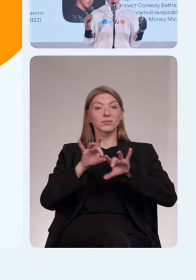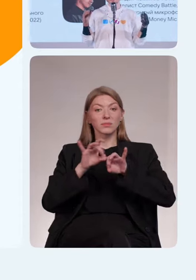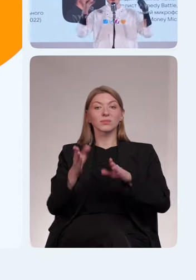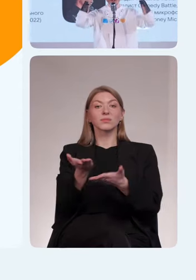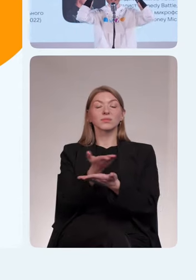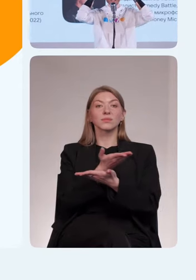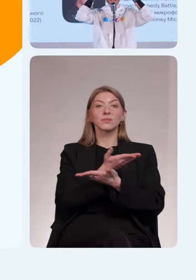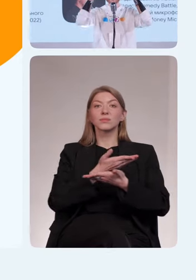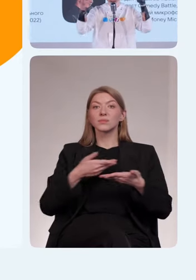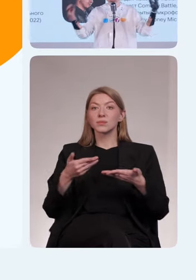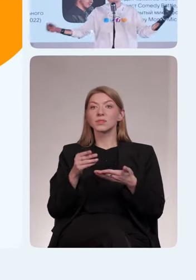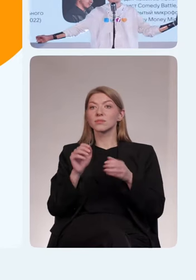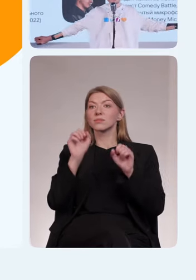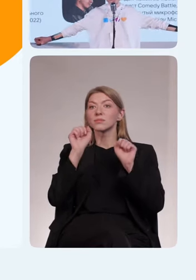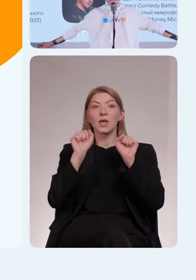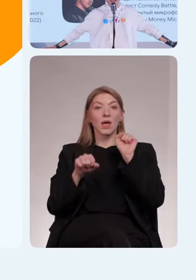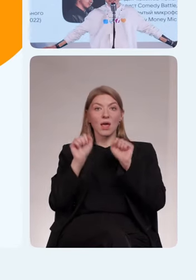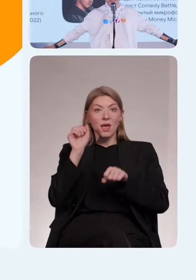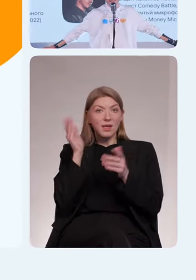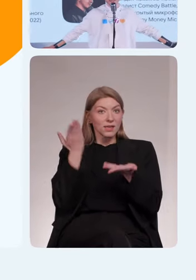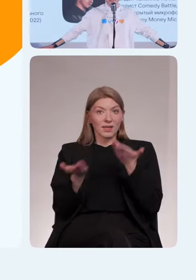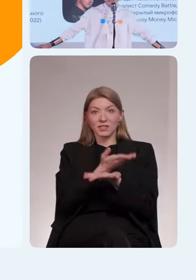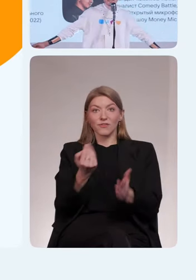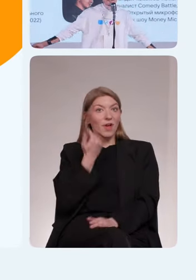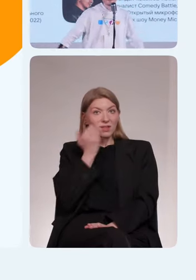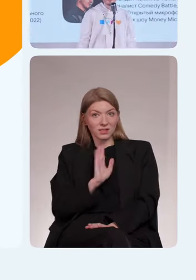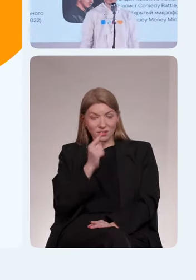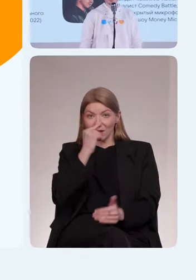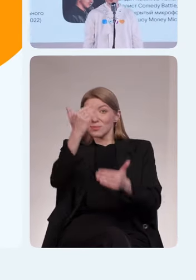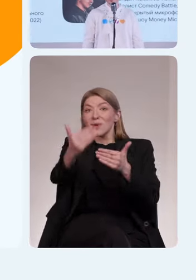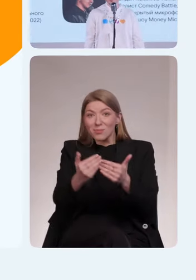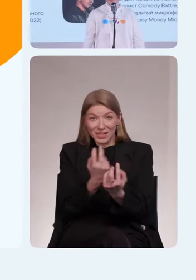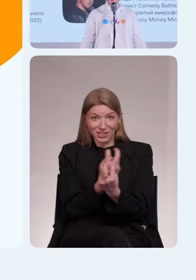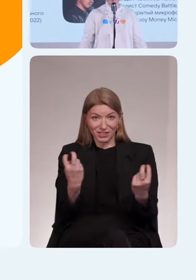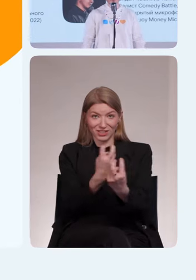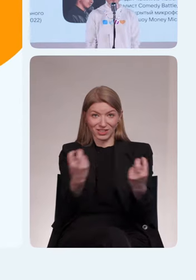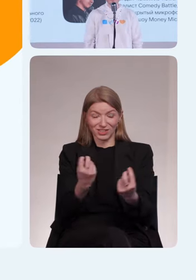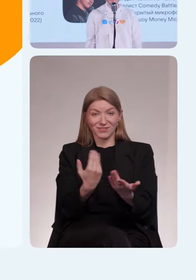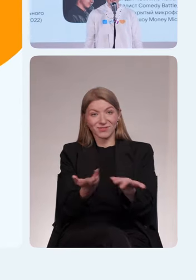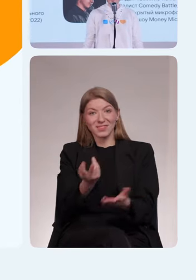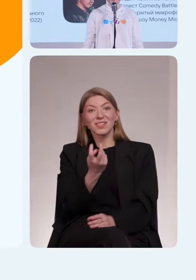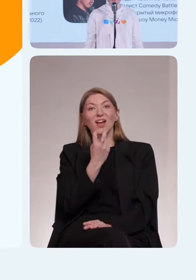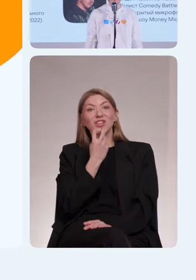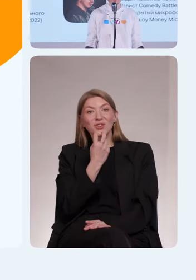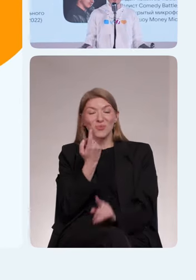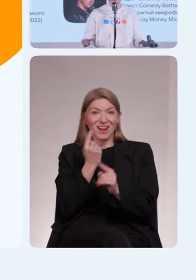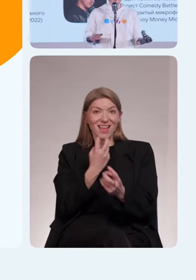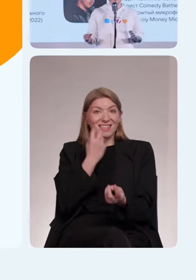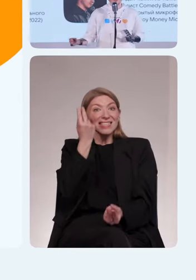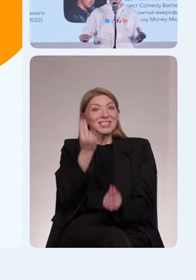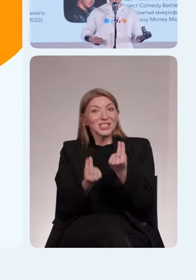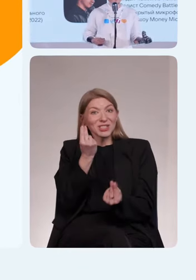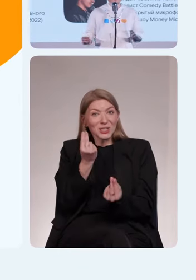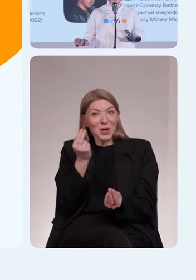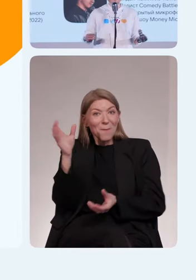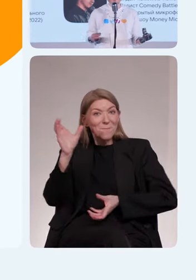поближе, если у вас, если вы не очень сильно стесняетесь сидеть близко. Потому что юмор, он, знаете, он, это смех, это такая вещь, она